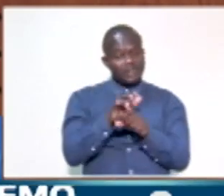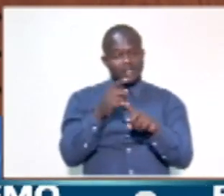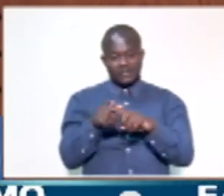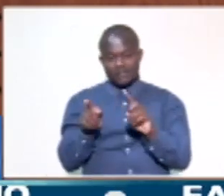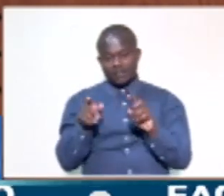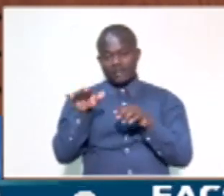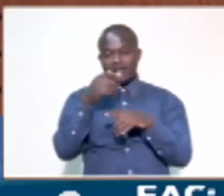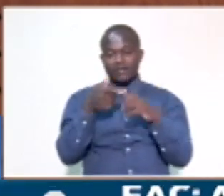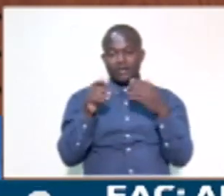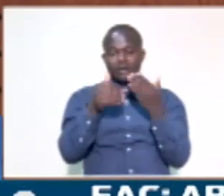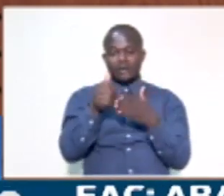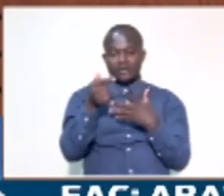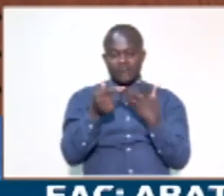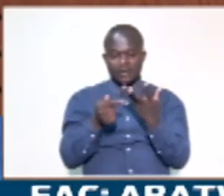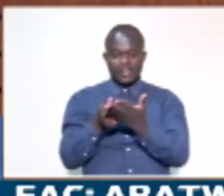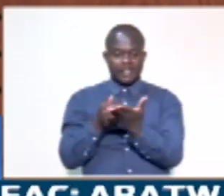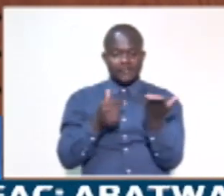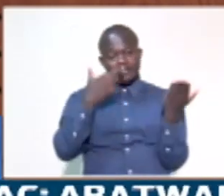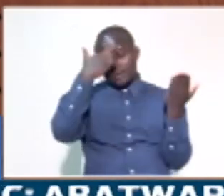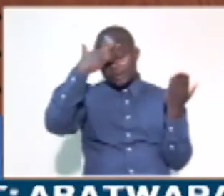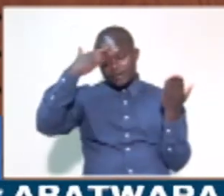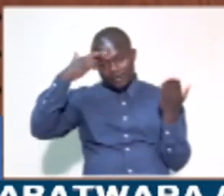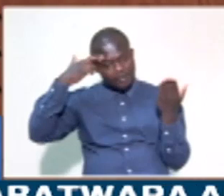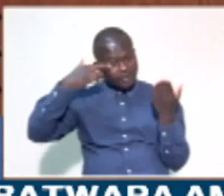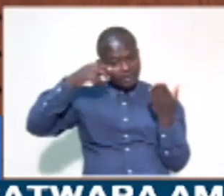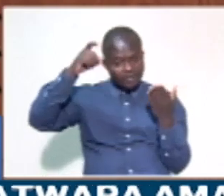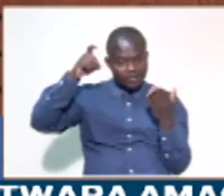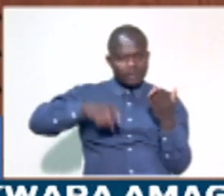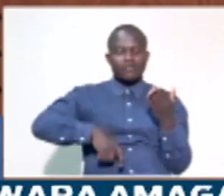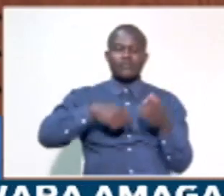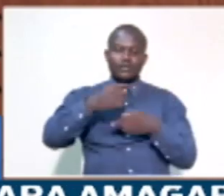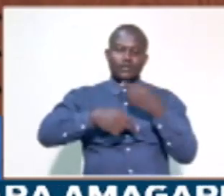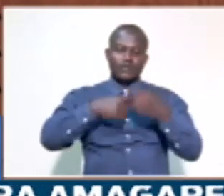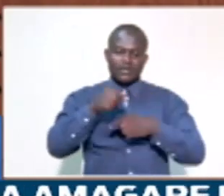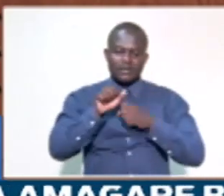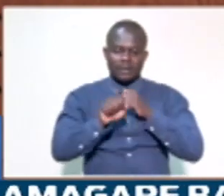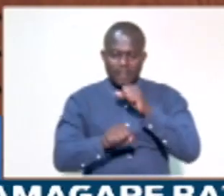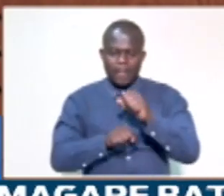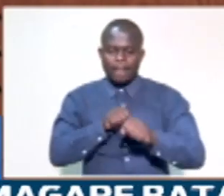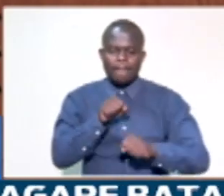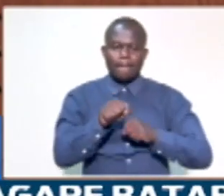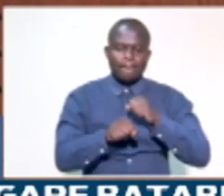hanza ariko ibyo byose nibyo bituma dukomeza kunyonga igare.